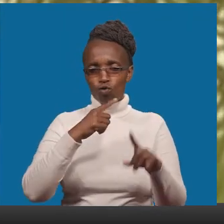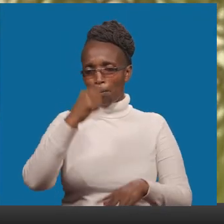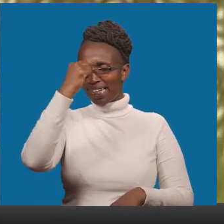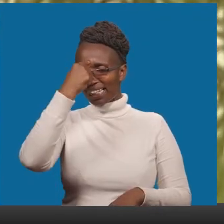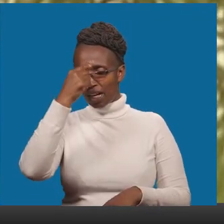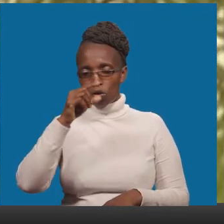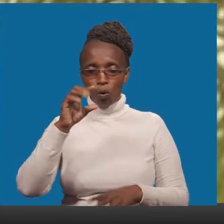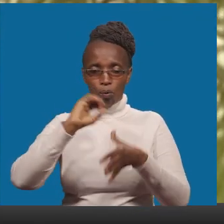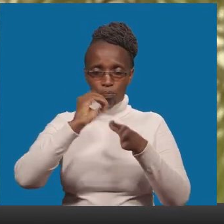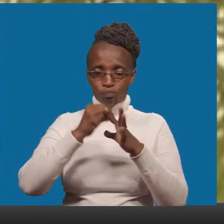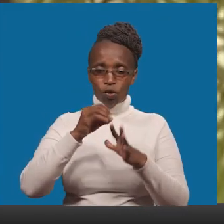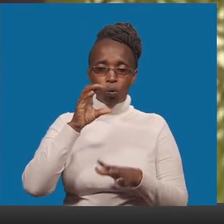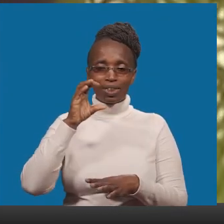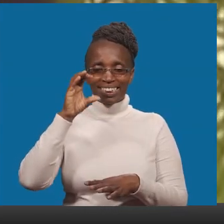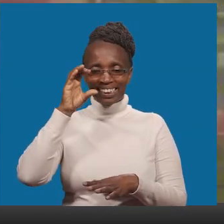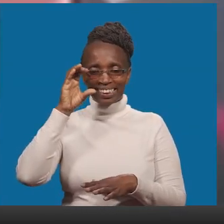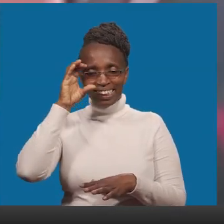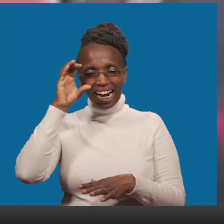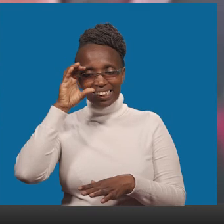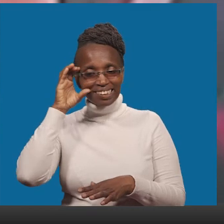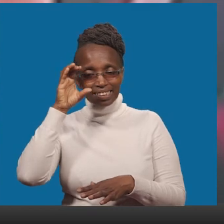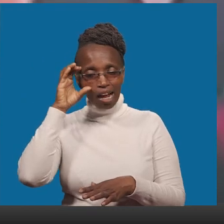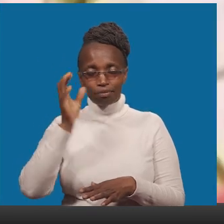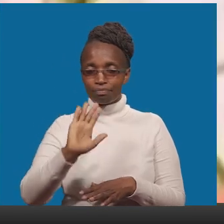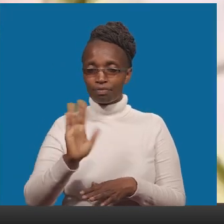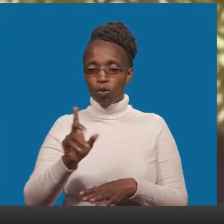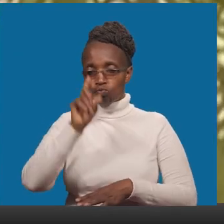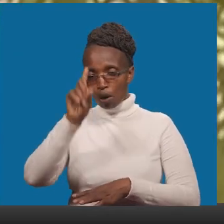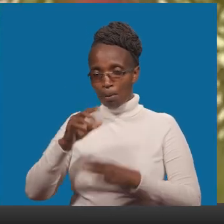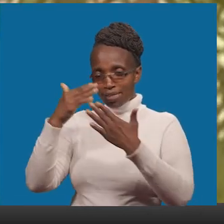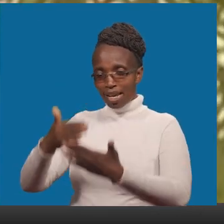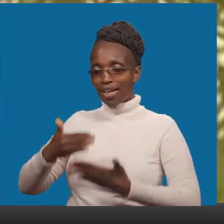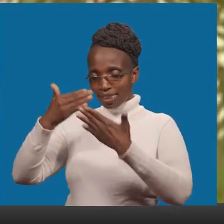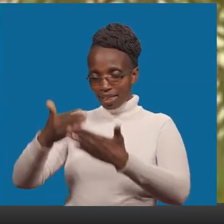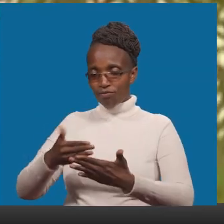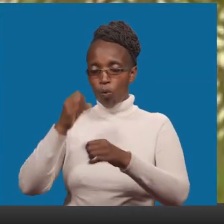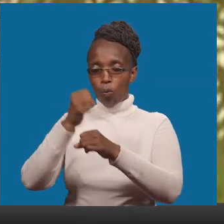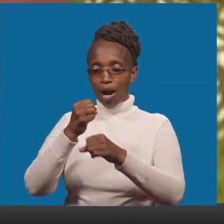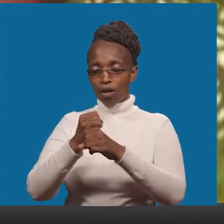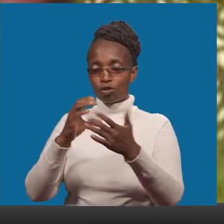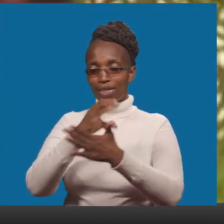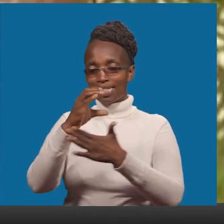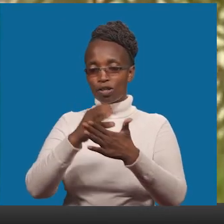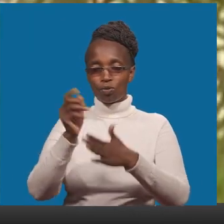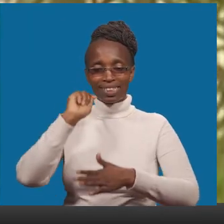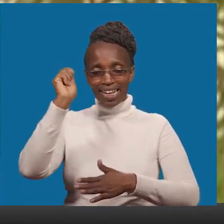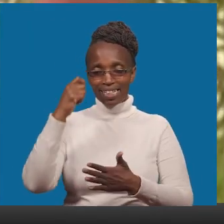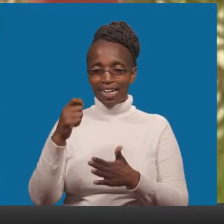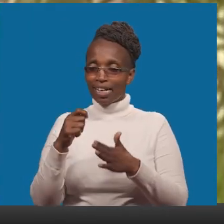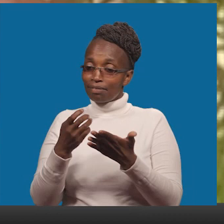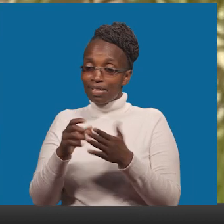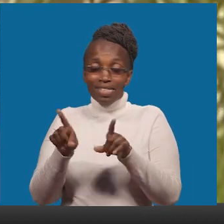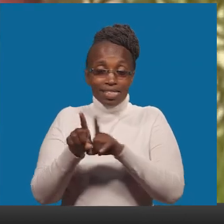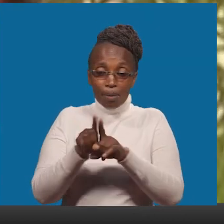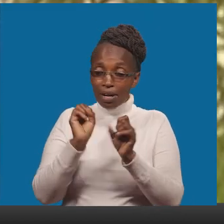give chance to Kinango people. Let's give chance to Central Kenya or Western Kenya. Watu natangles ata kama ni expensive. Even if